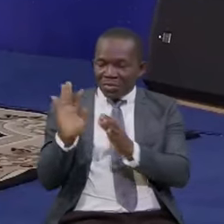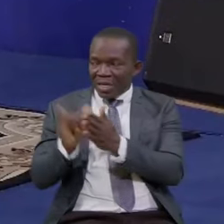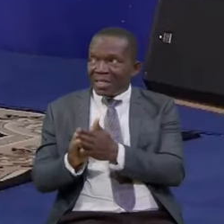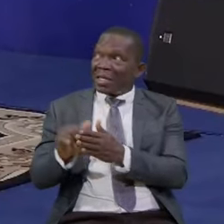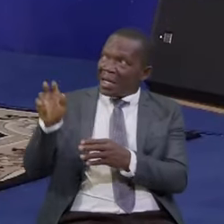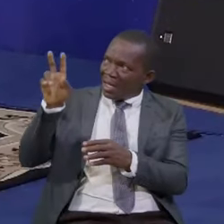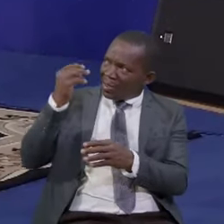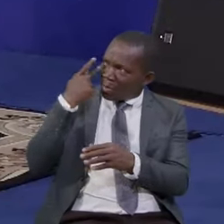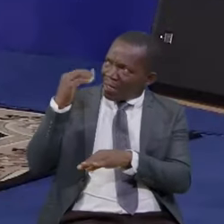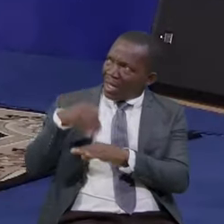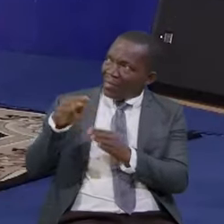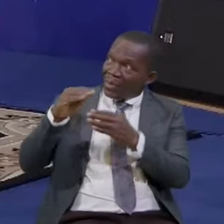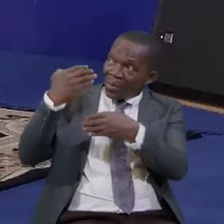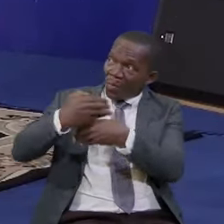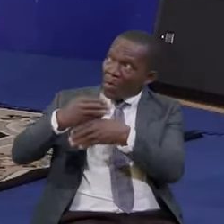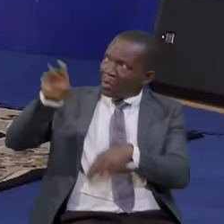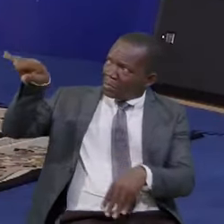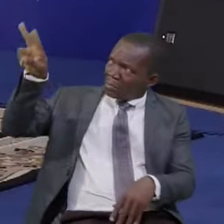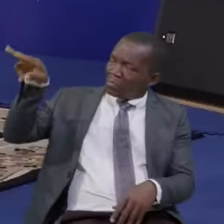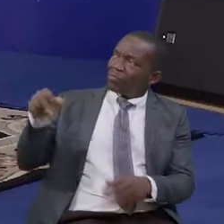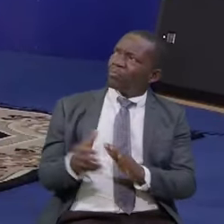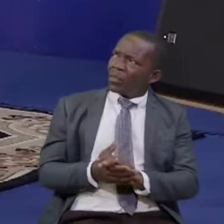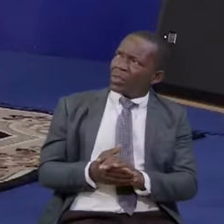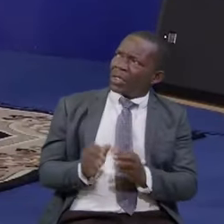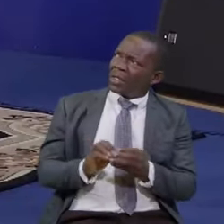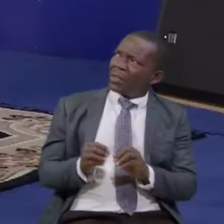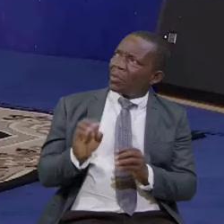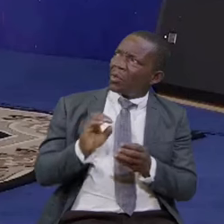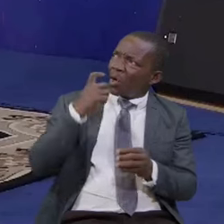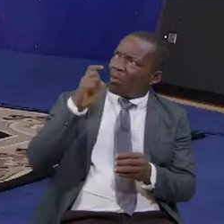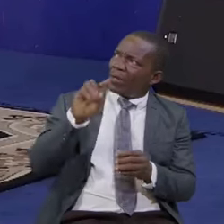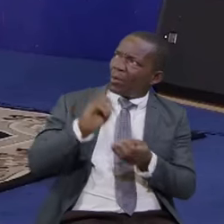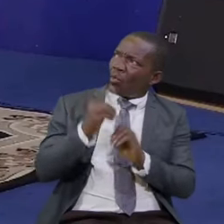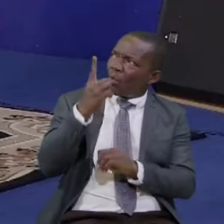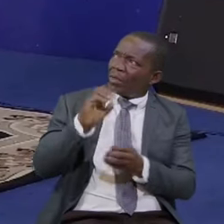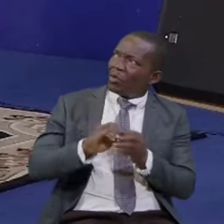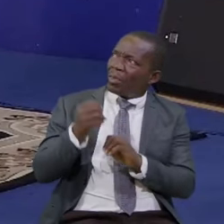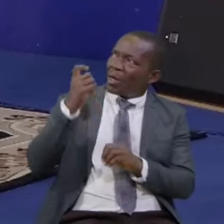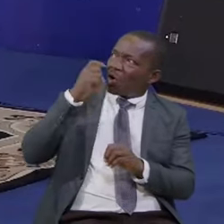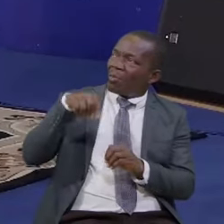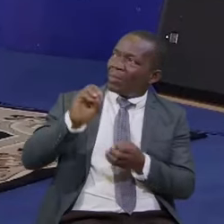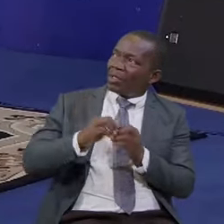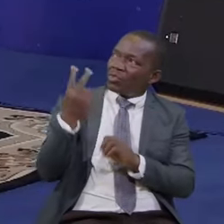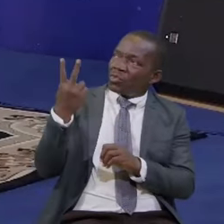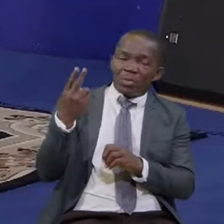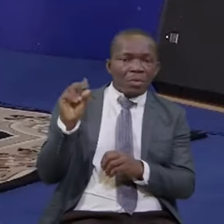ils pensent que le papiers tu ne feras pas tu ne feras pas ils font contrairement mais Dieu a dit ce n'est pas efficace